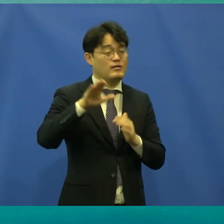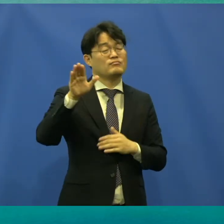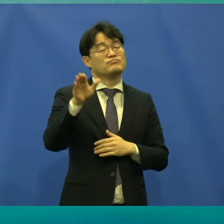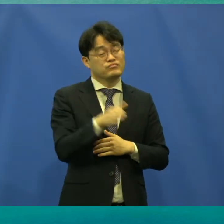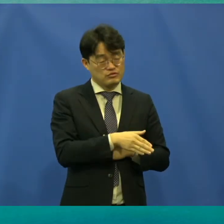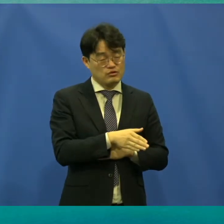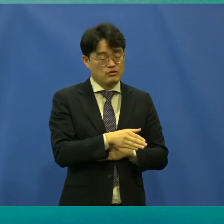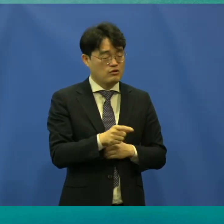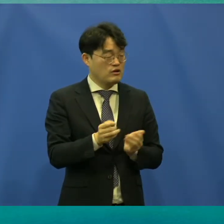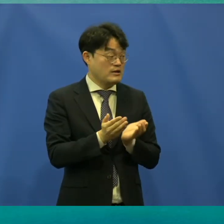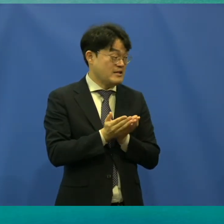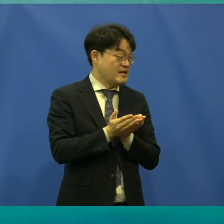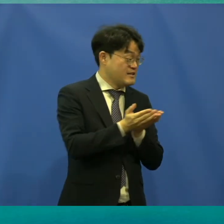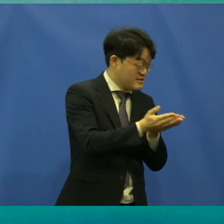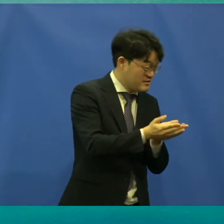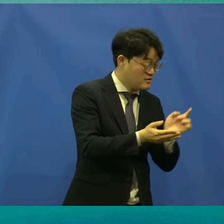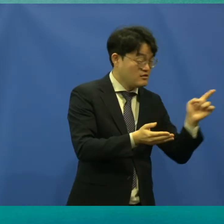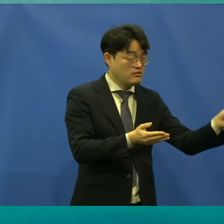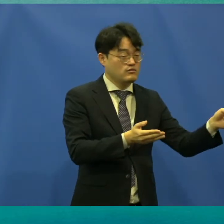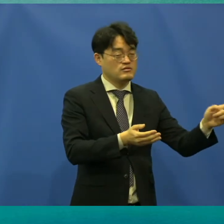없습니다.